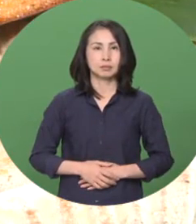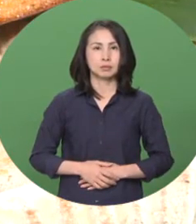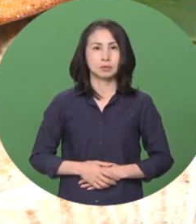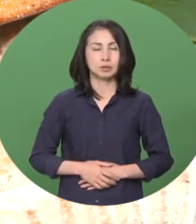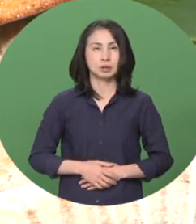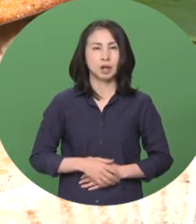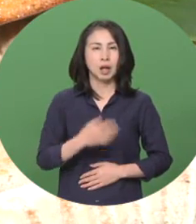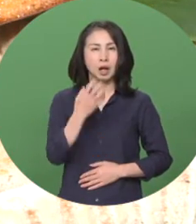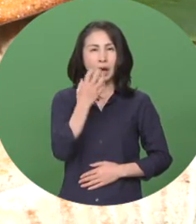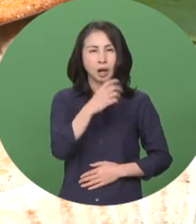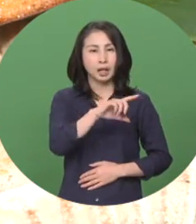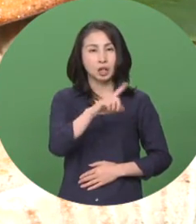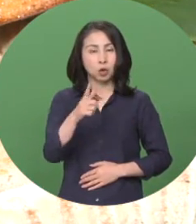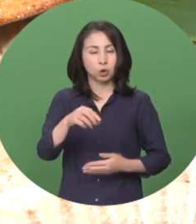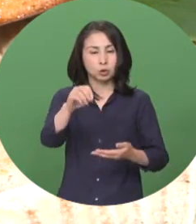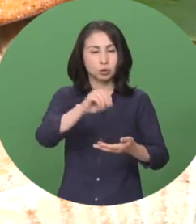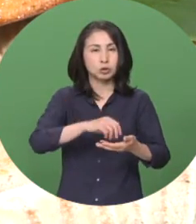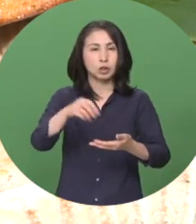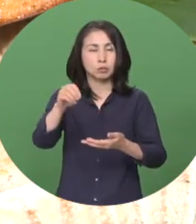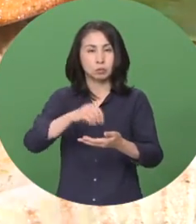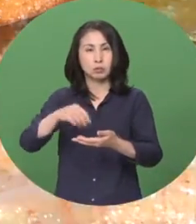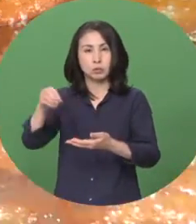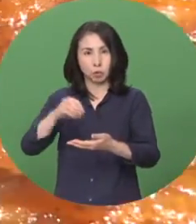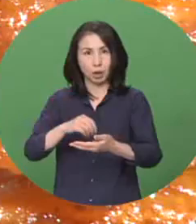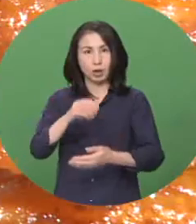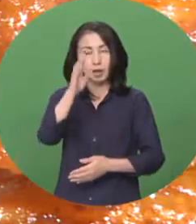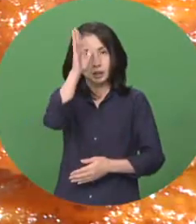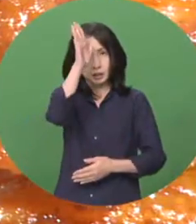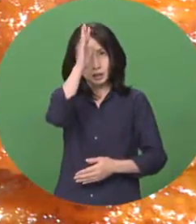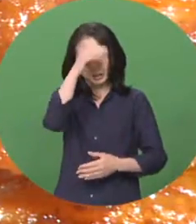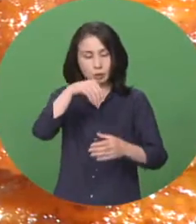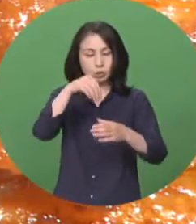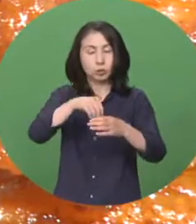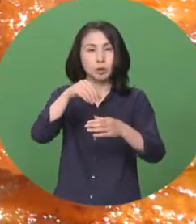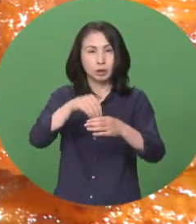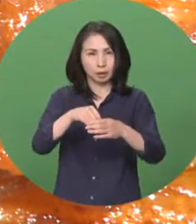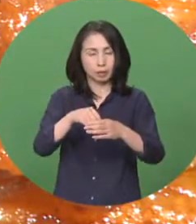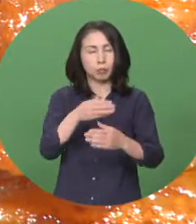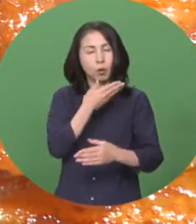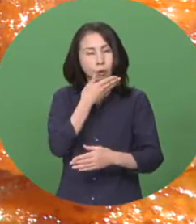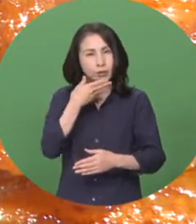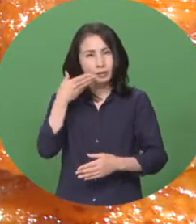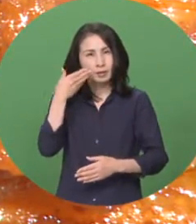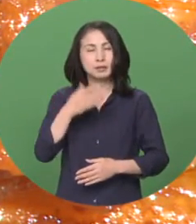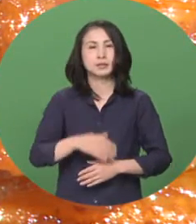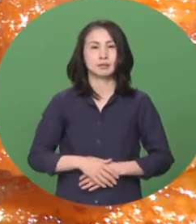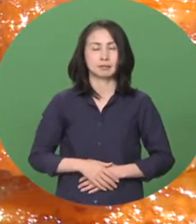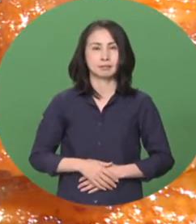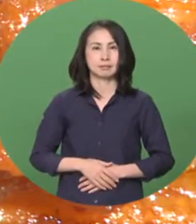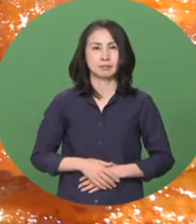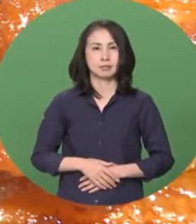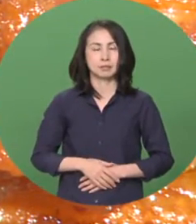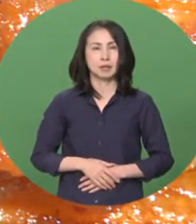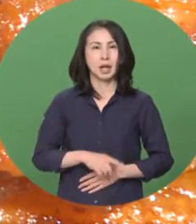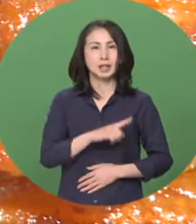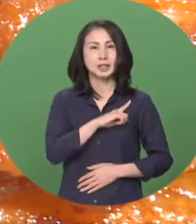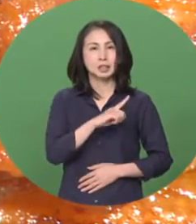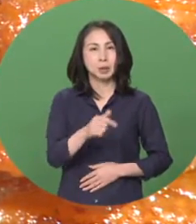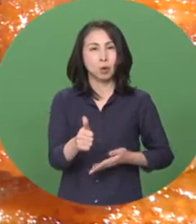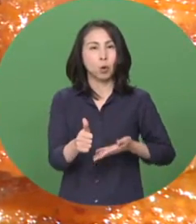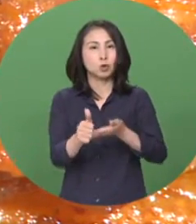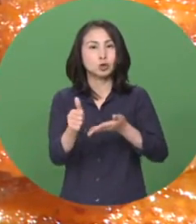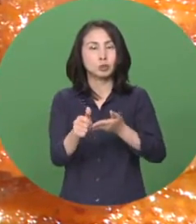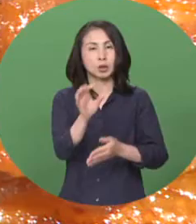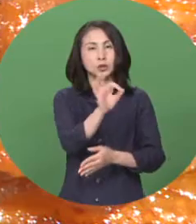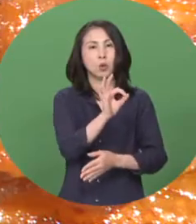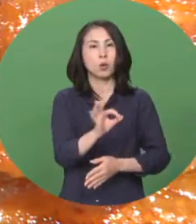数種類のスパイスとジューシーなチキンがゴロッと入ってボリュームも満点、ラッキーガーデン一押しの一品です